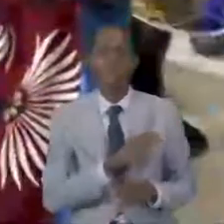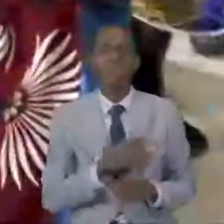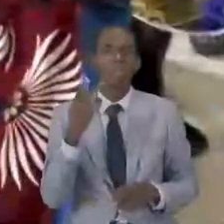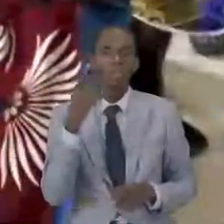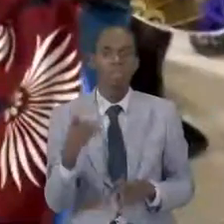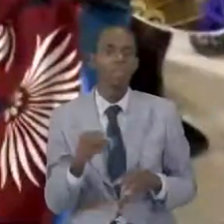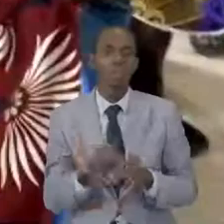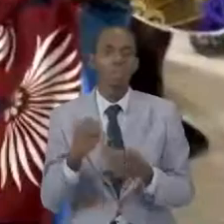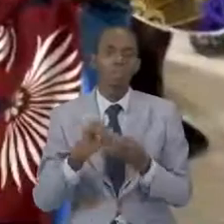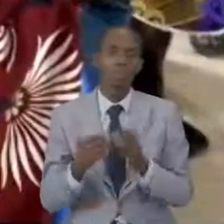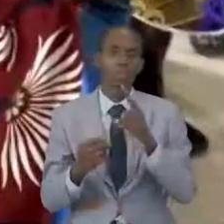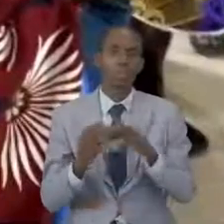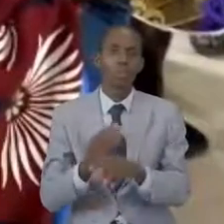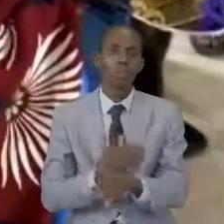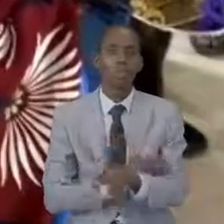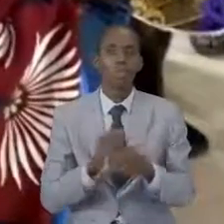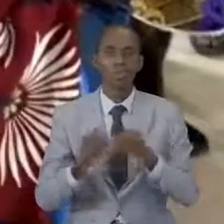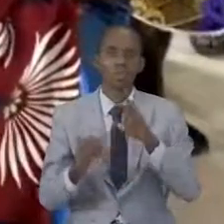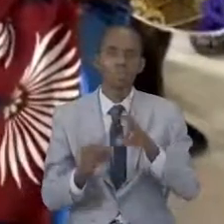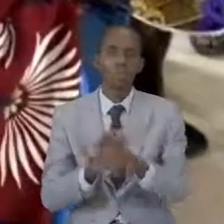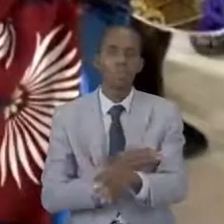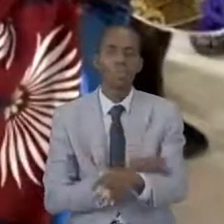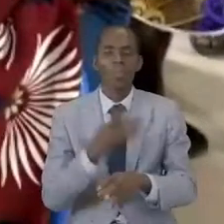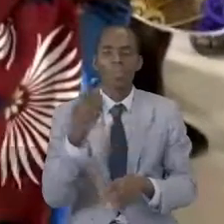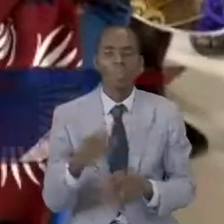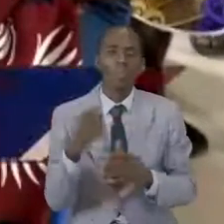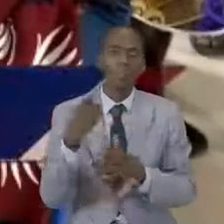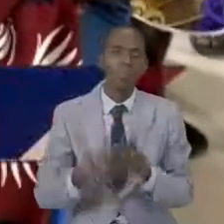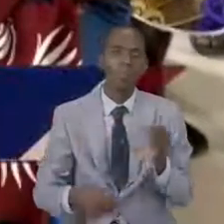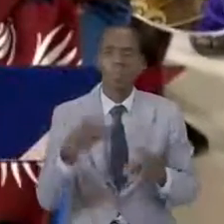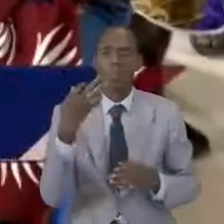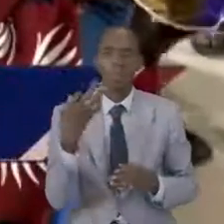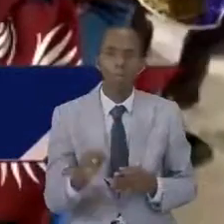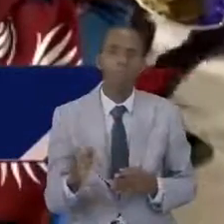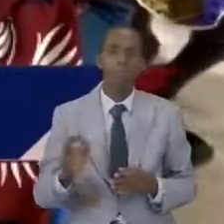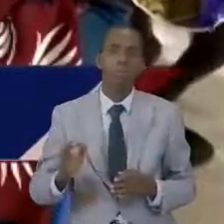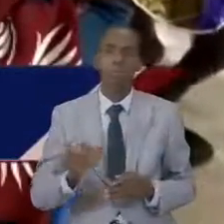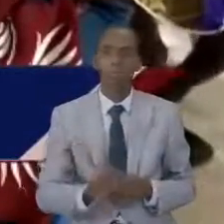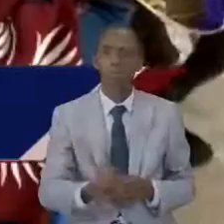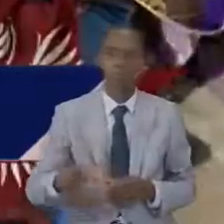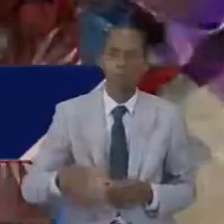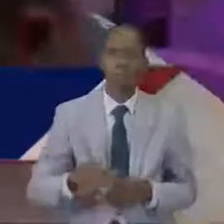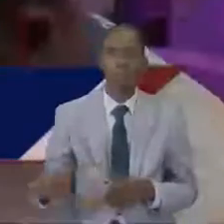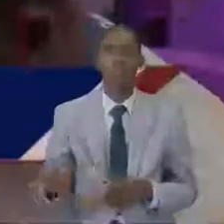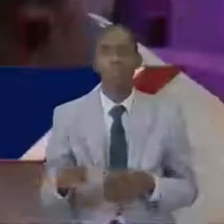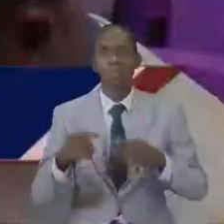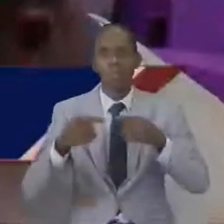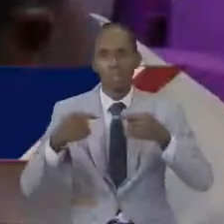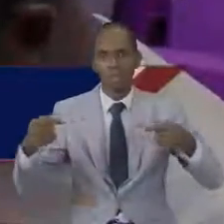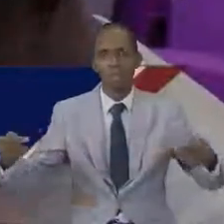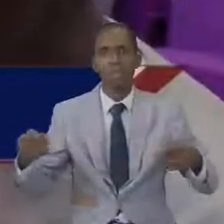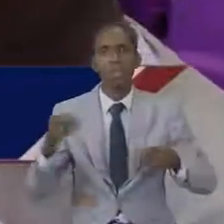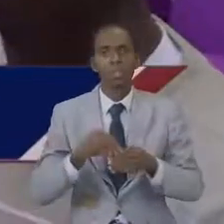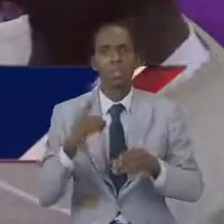voyons le deuxième élément ici c'est le prix le sommet la division dans la communion